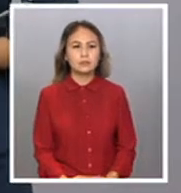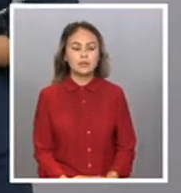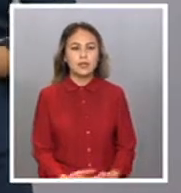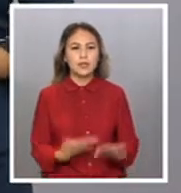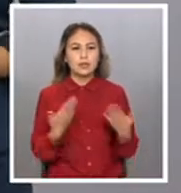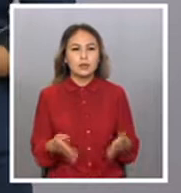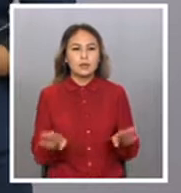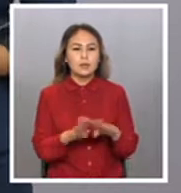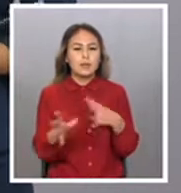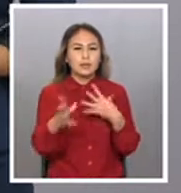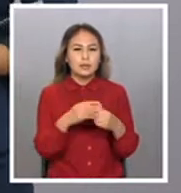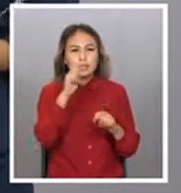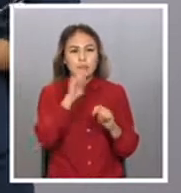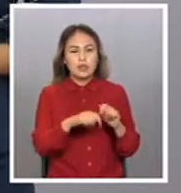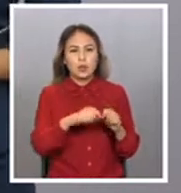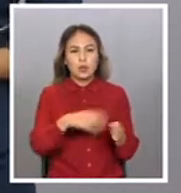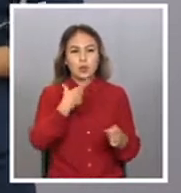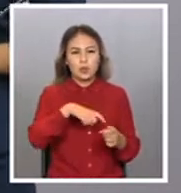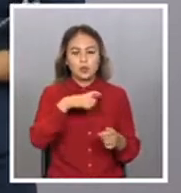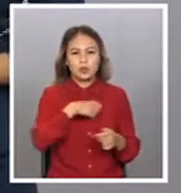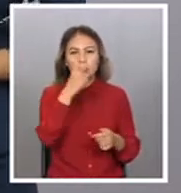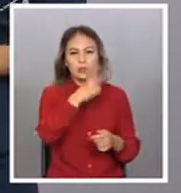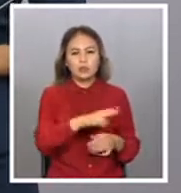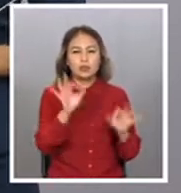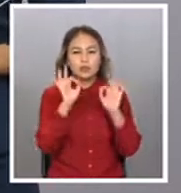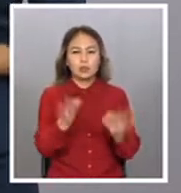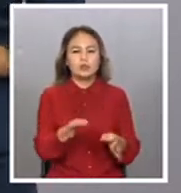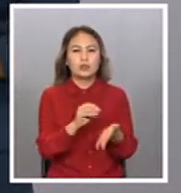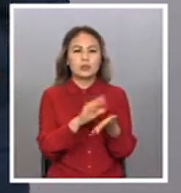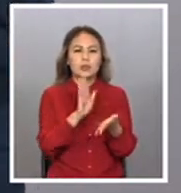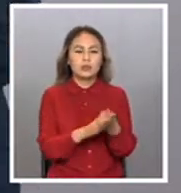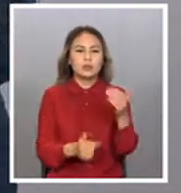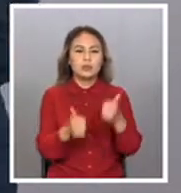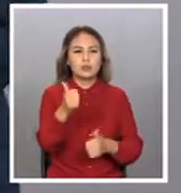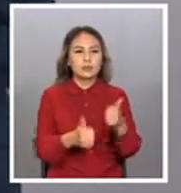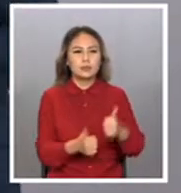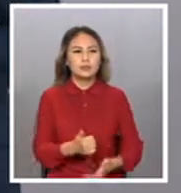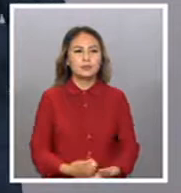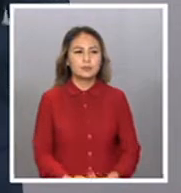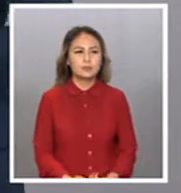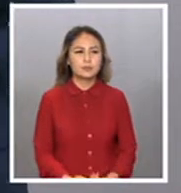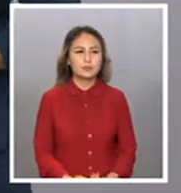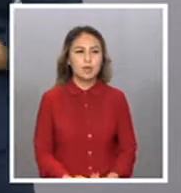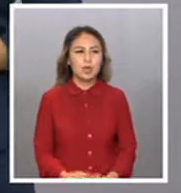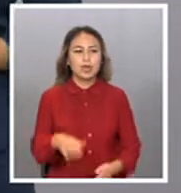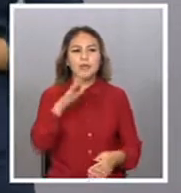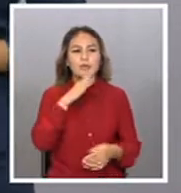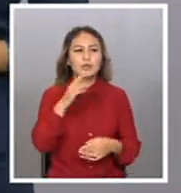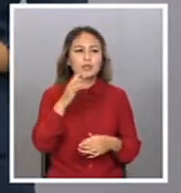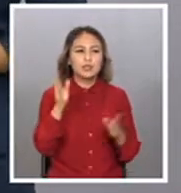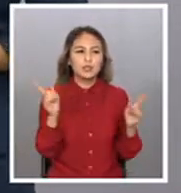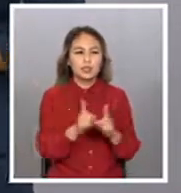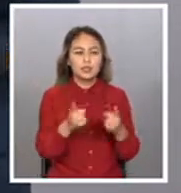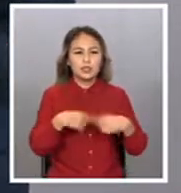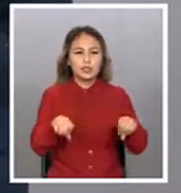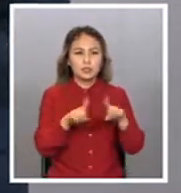Енді бірге тексерейік, өз нұсқаларыңызды дұрыс нұсқамен салыстырыңыздар. Кіші шеңберде